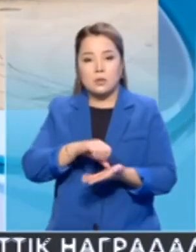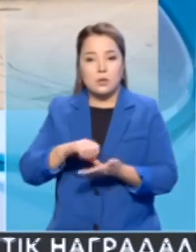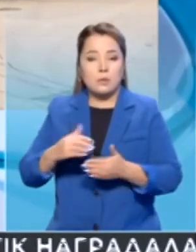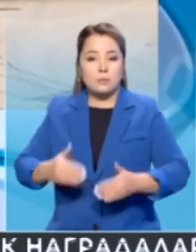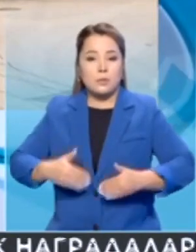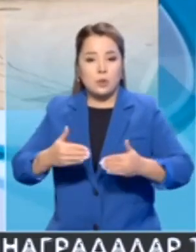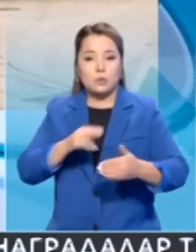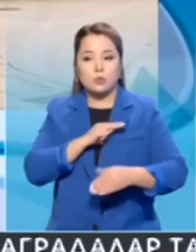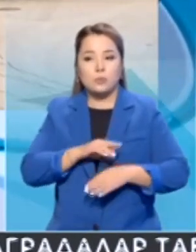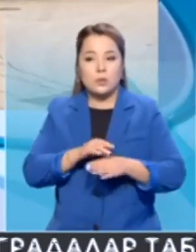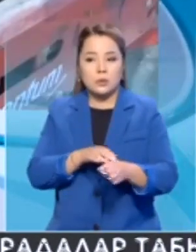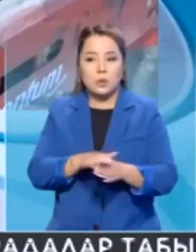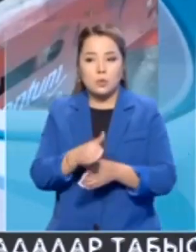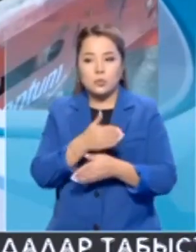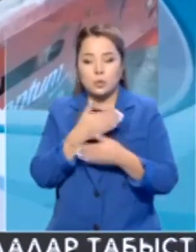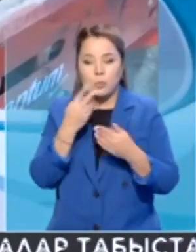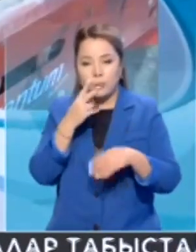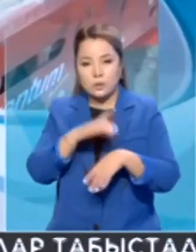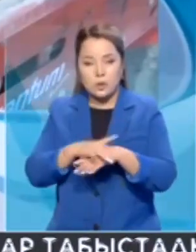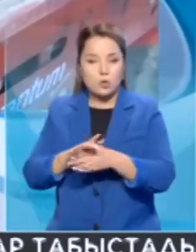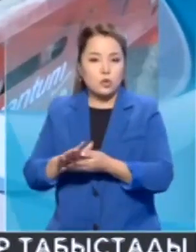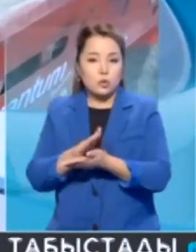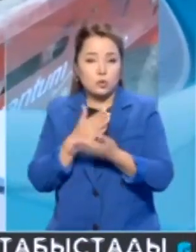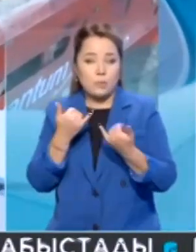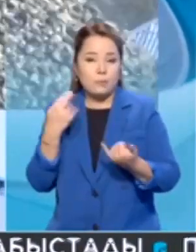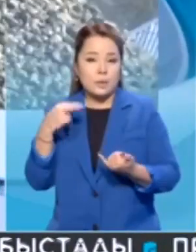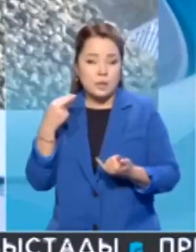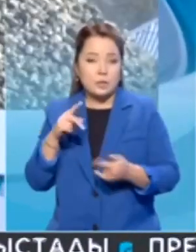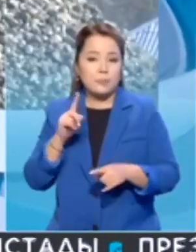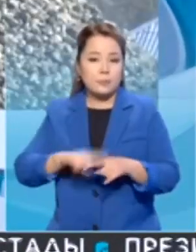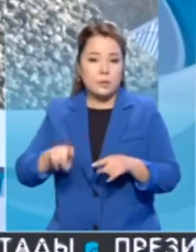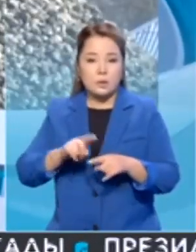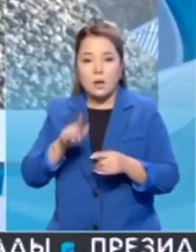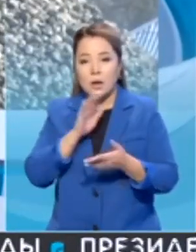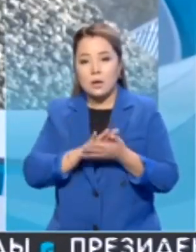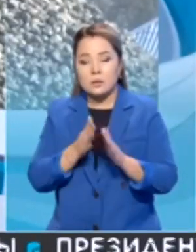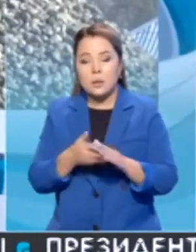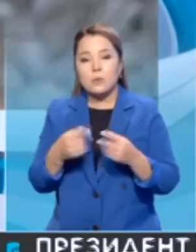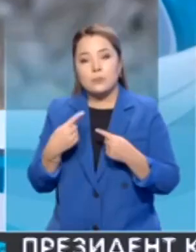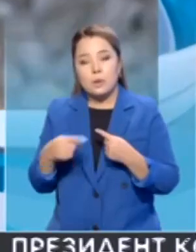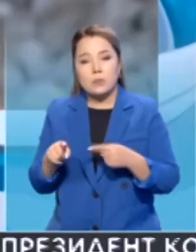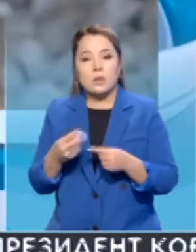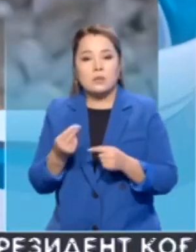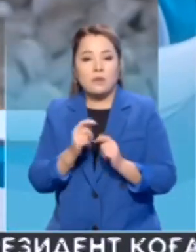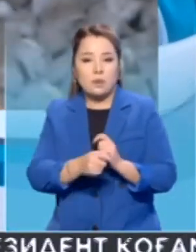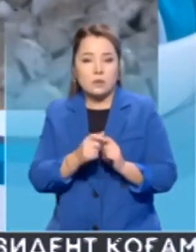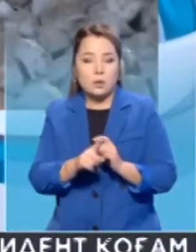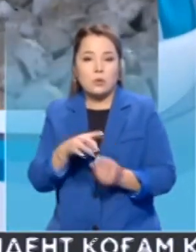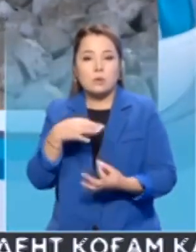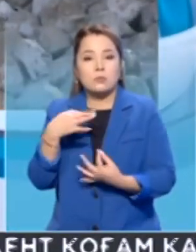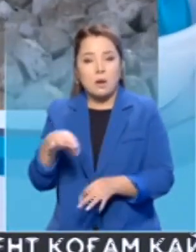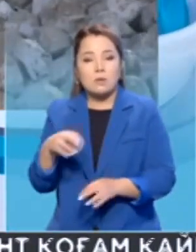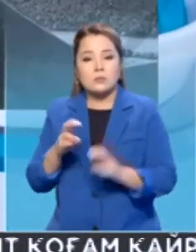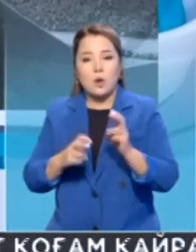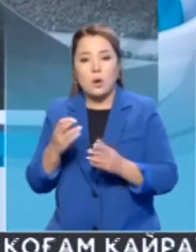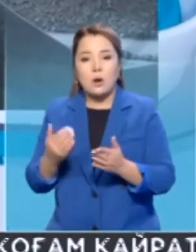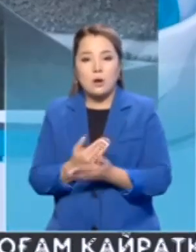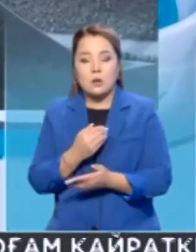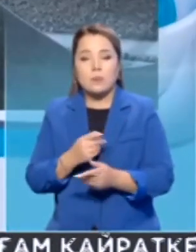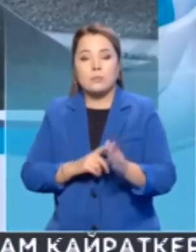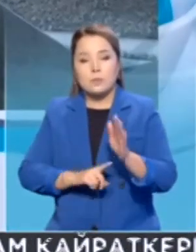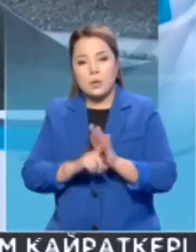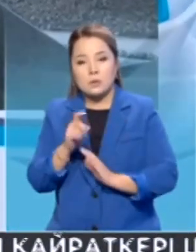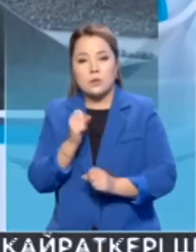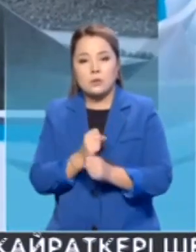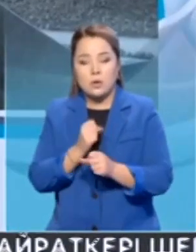жұмыс байқалмайды деді президент. Сондықтан тез арада өзге инвестор тартып, жұмысы тұралап қалған зауытты қайта қосуды